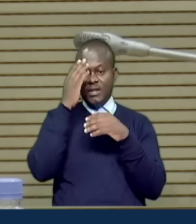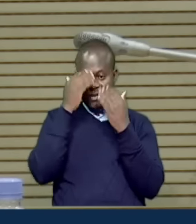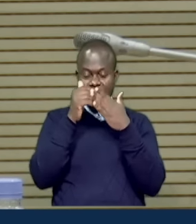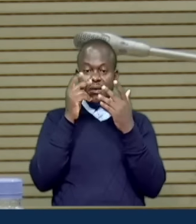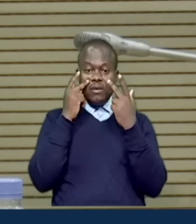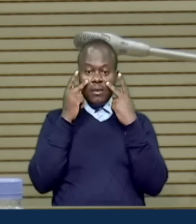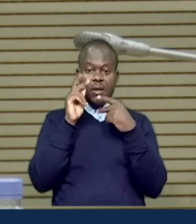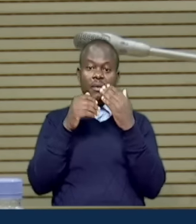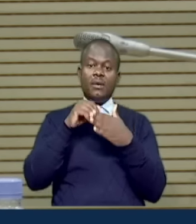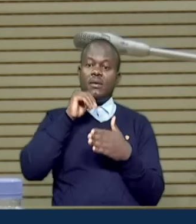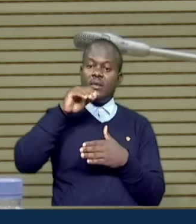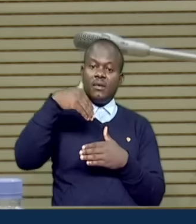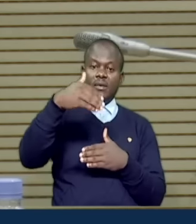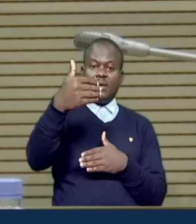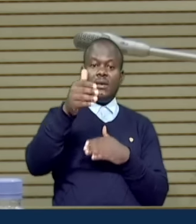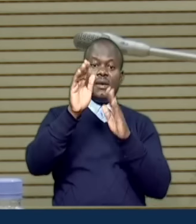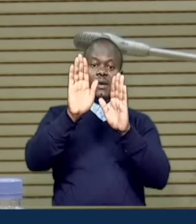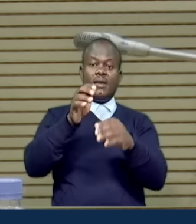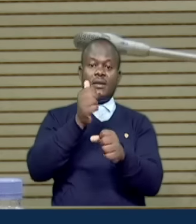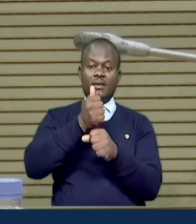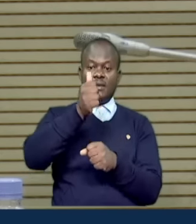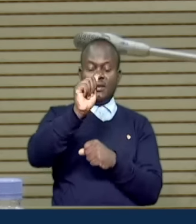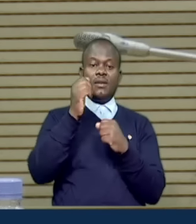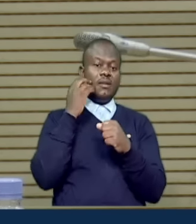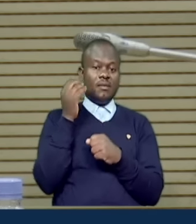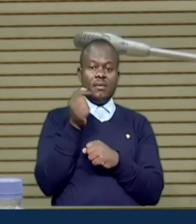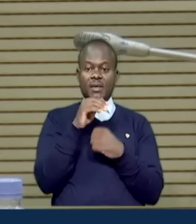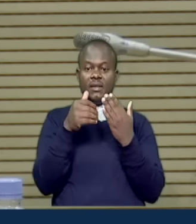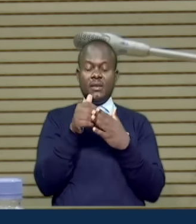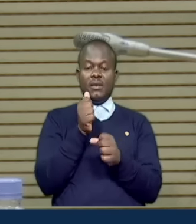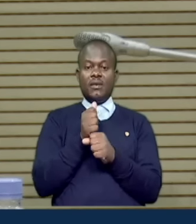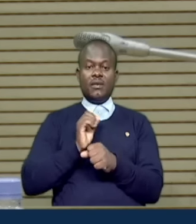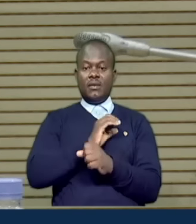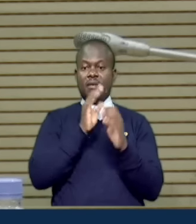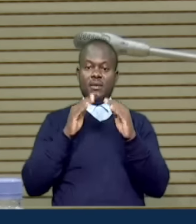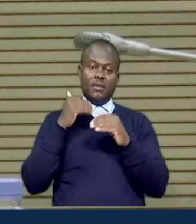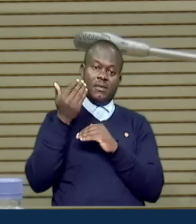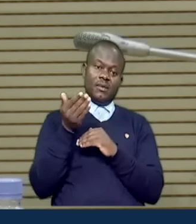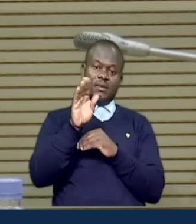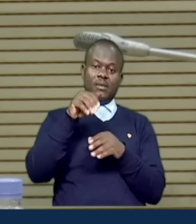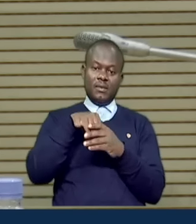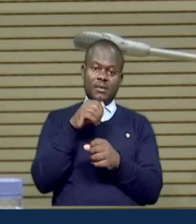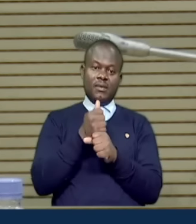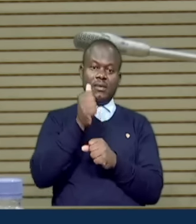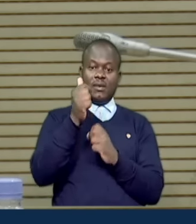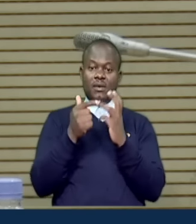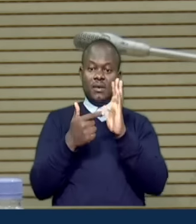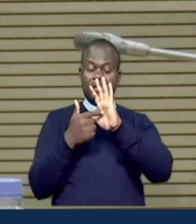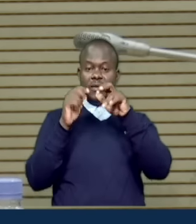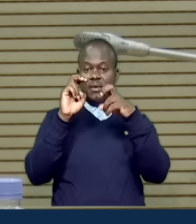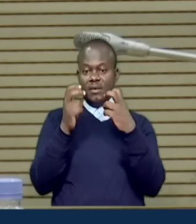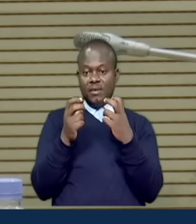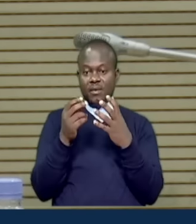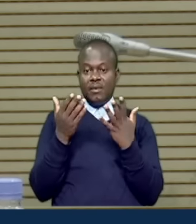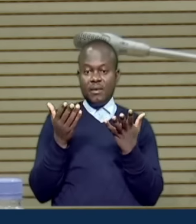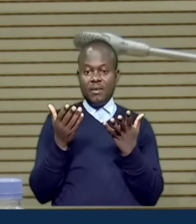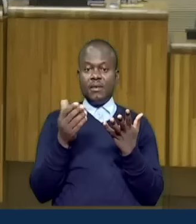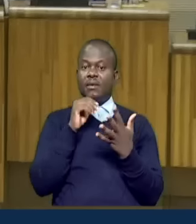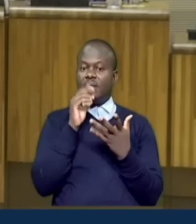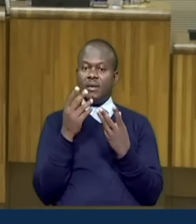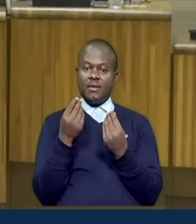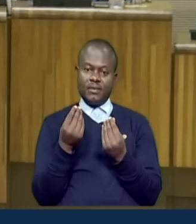abantu badahoraho bareka akazi kabo ayo mezi yose bakorera komisiyo nyuma zasubire mu kazi ibyo bintu biragaragara ko bitapfa